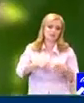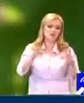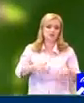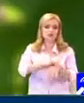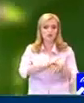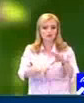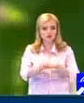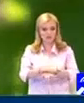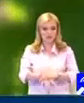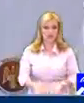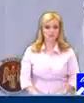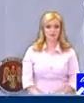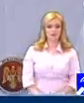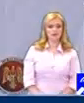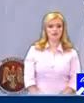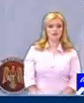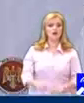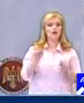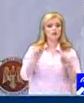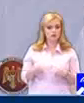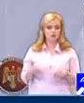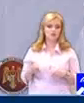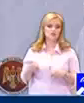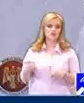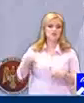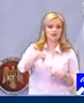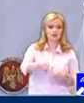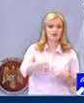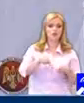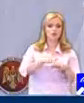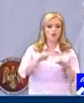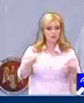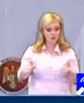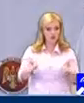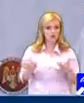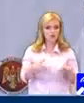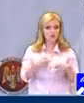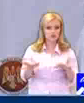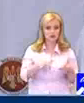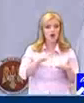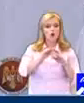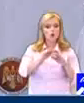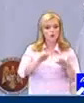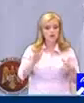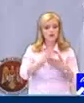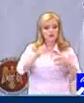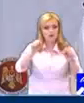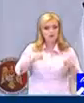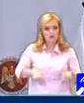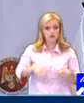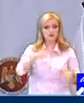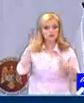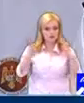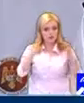sclavia secolului 21. Puteți veni cu copiii la acest eveniment. Imediat după cursă, copiii vor avea posibilitate să se